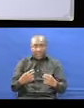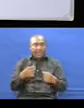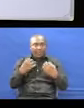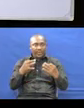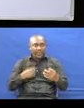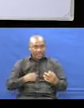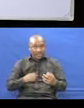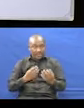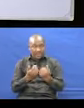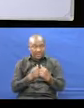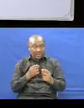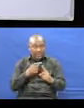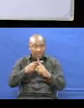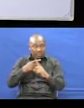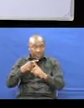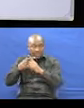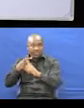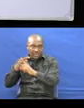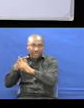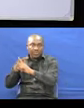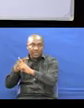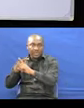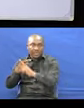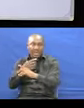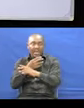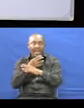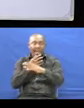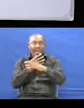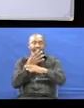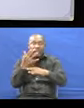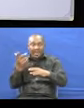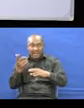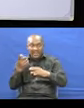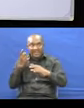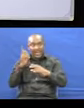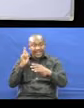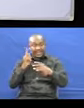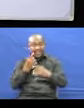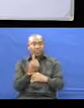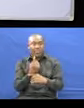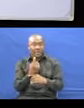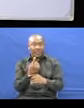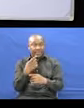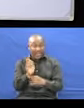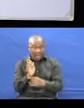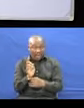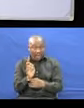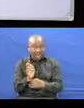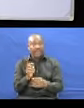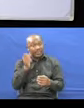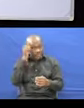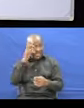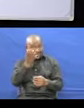gani ya kujumlisha namba ambazo zina asili moja. Sawa eh? Sasa umeshaelewa? Basi unafanya kawaida,